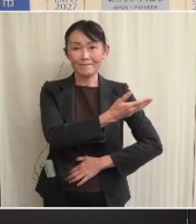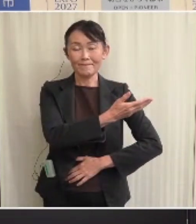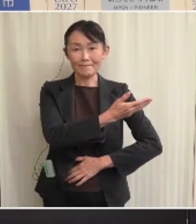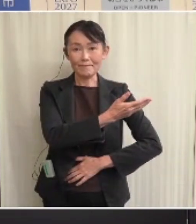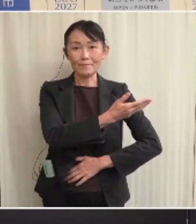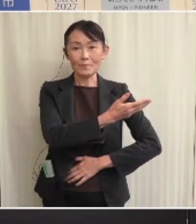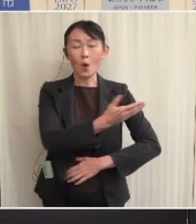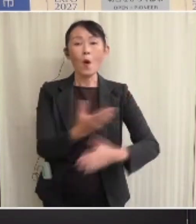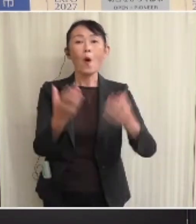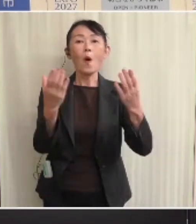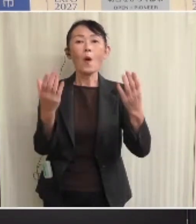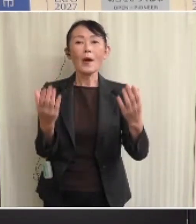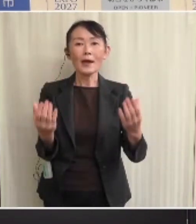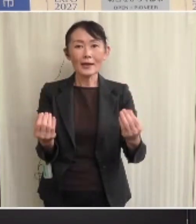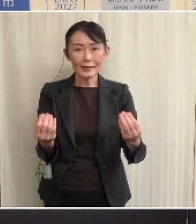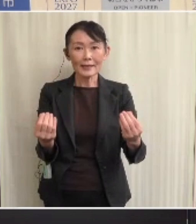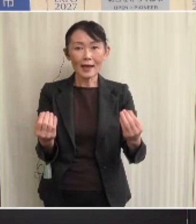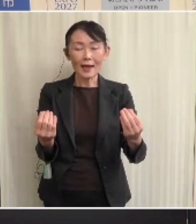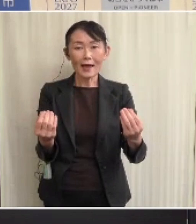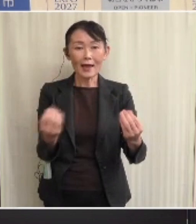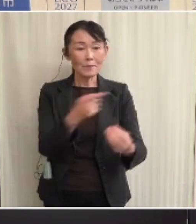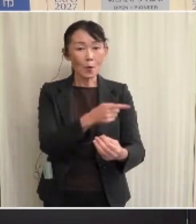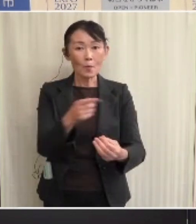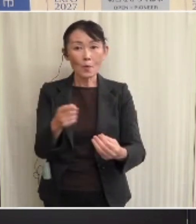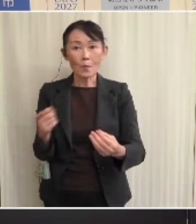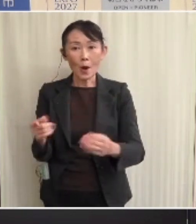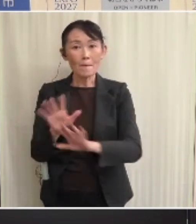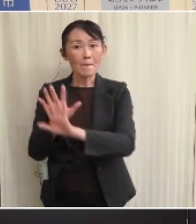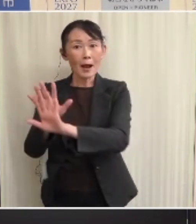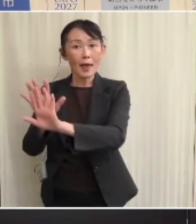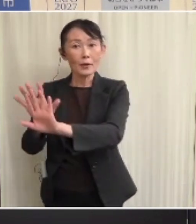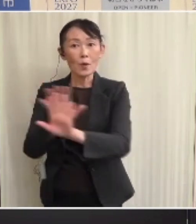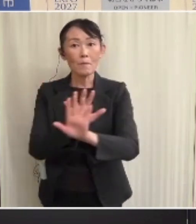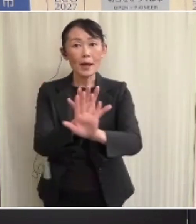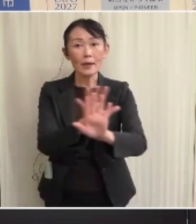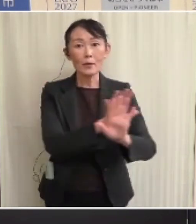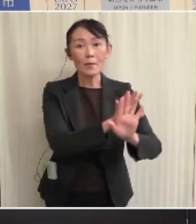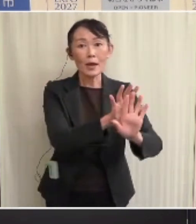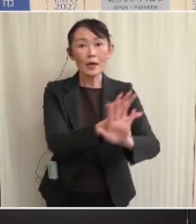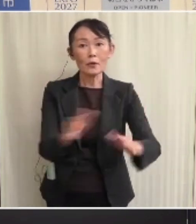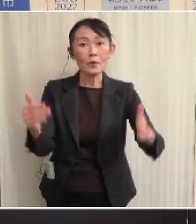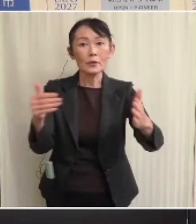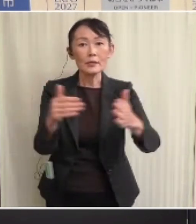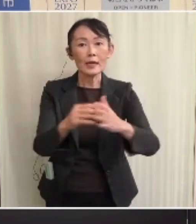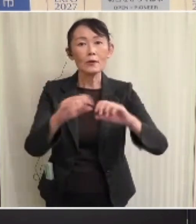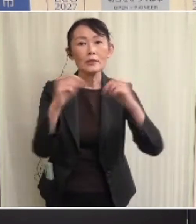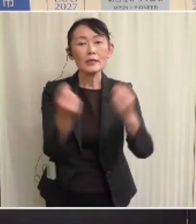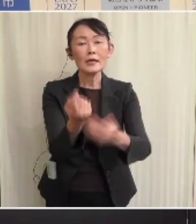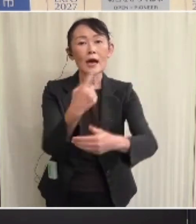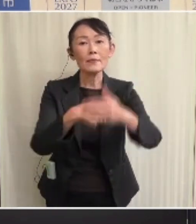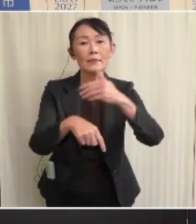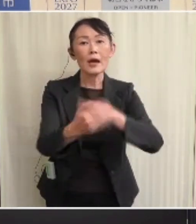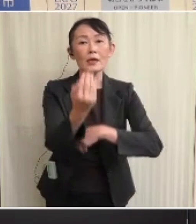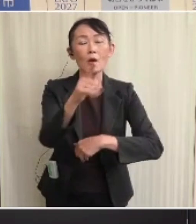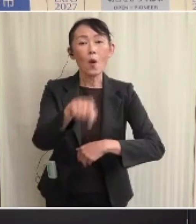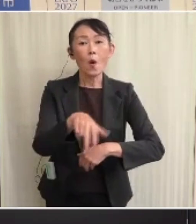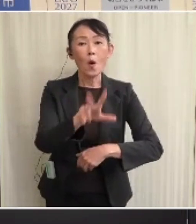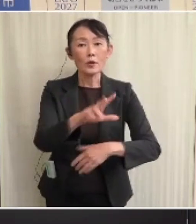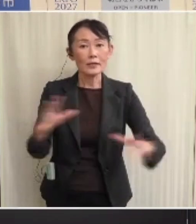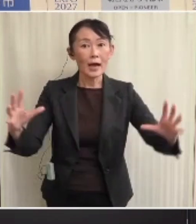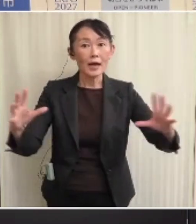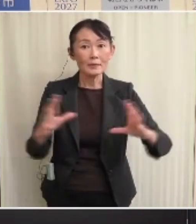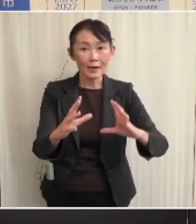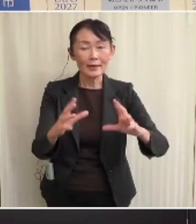て、その3箇所で終えて、でその後、館内ホールに集まっていただいて、イベントを行う